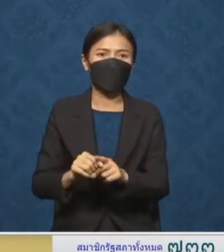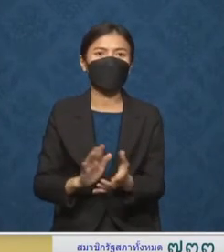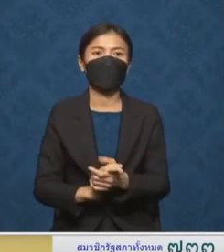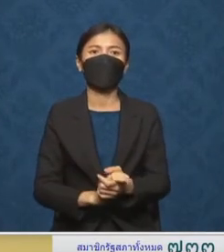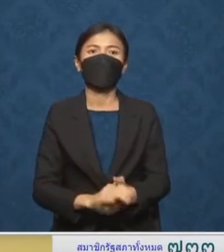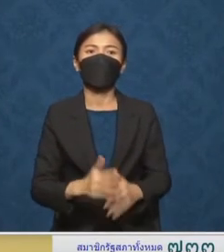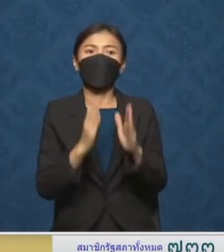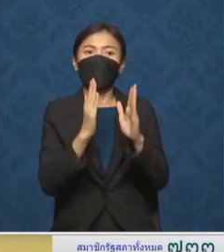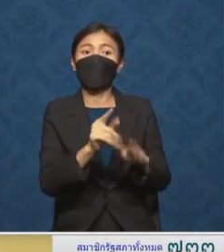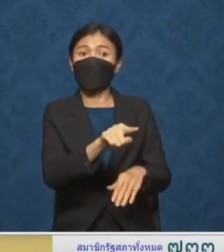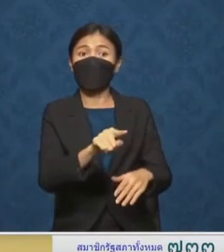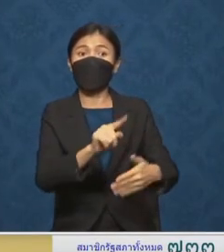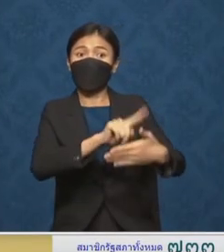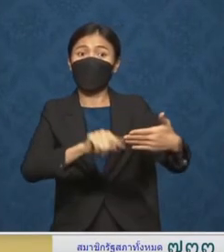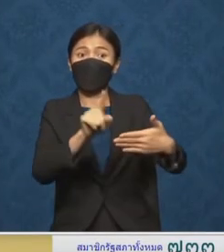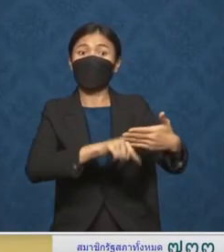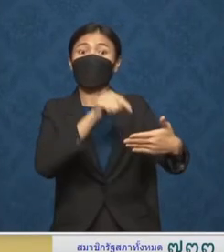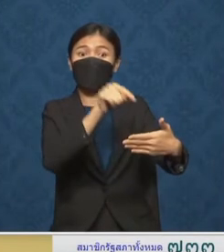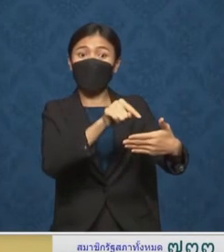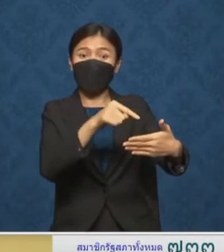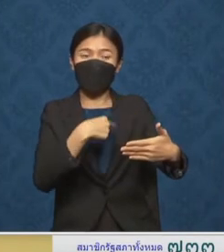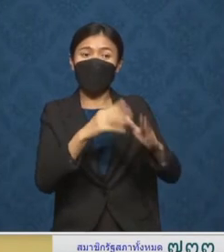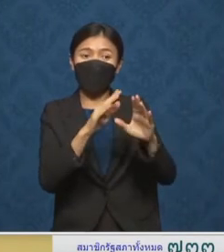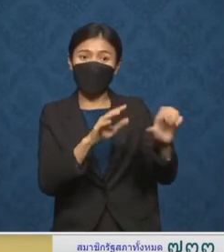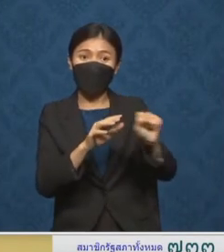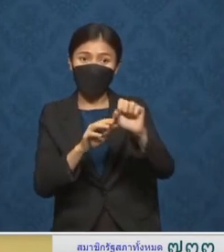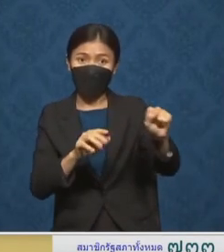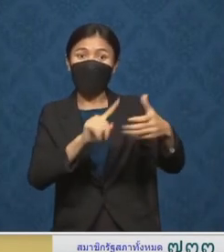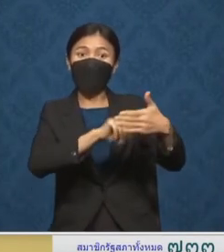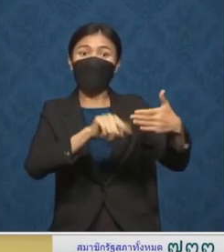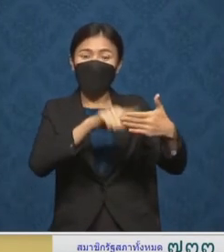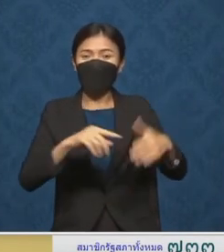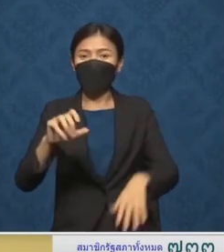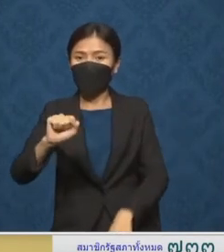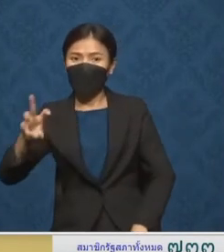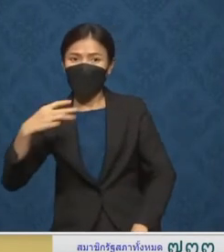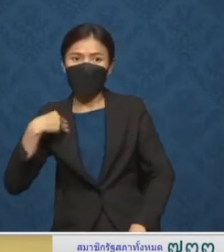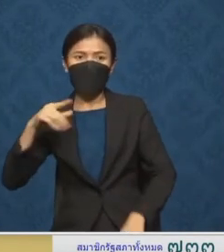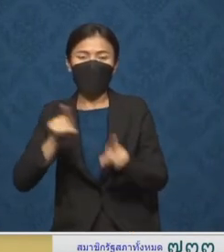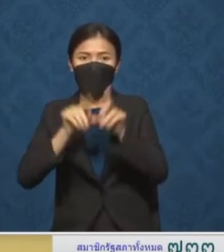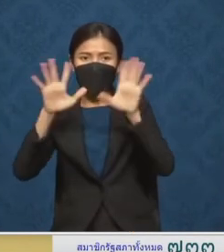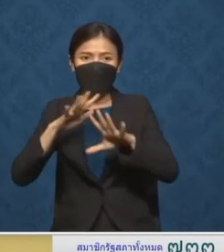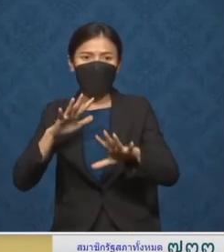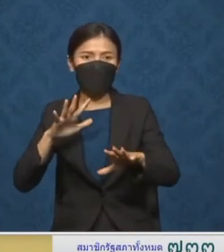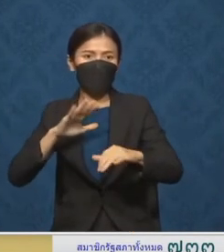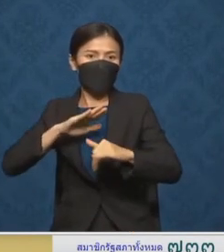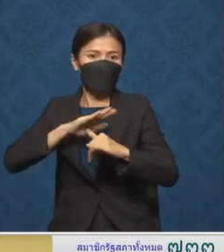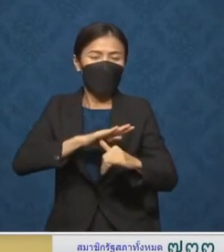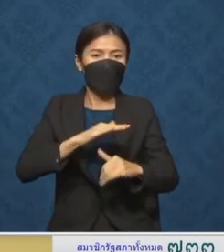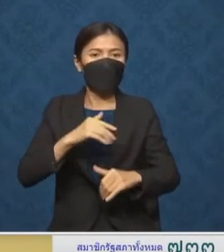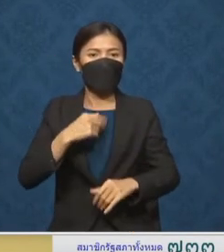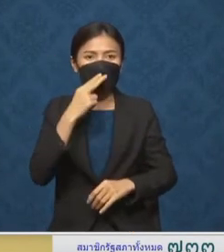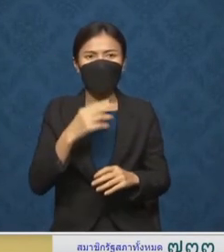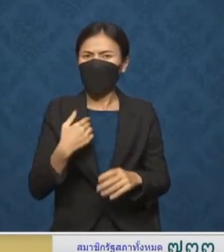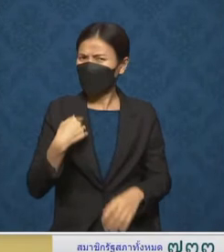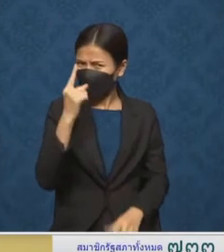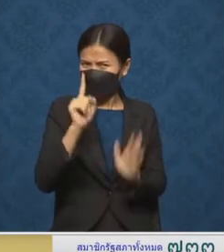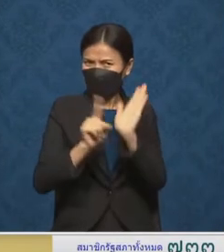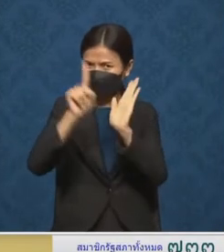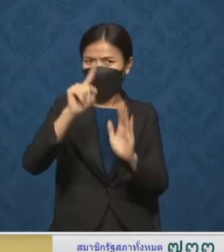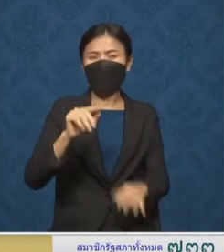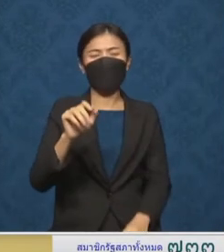ให้อยู่ข้างใต้อำนาจที่ไม่ได้มาจากการเลือกตั้งมีครั้งเดียวครับที่เรามีสมาชิกวุฒิสภาจากการ